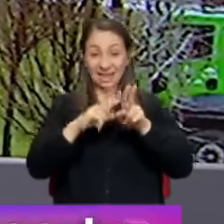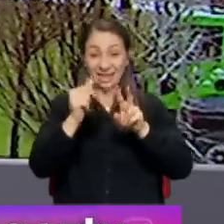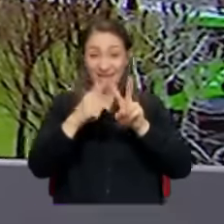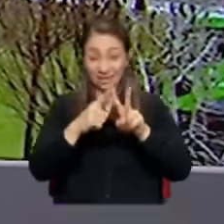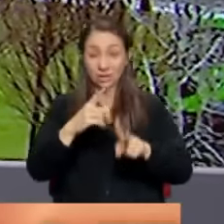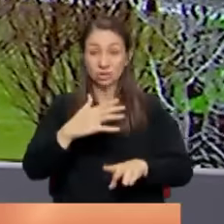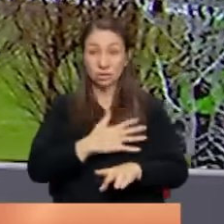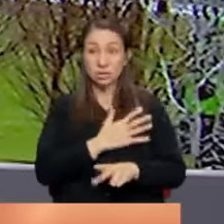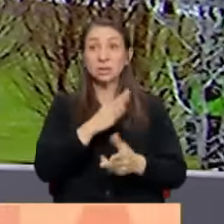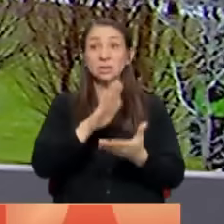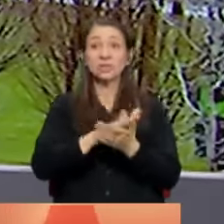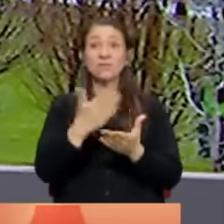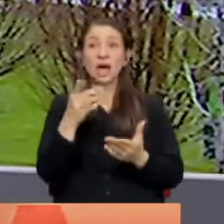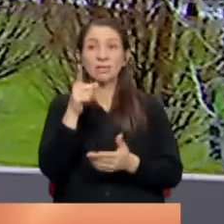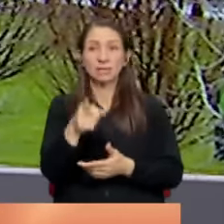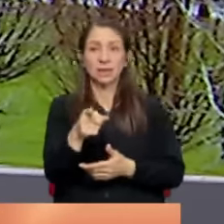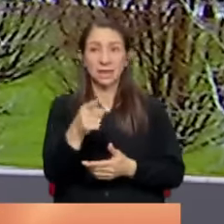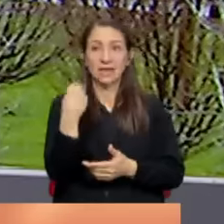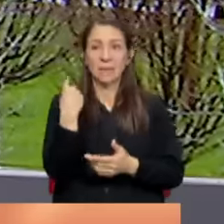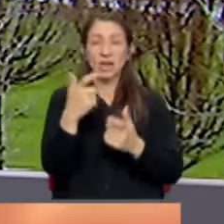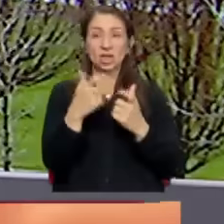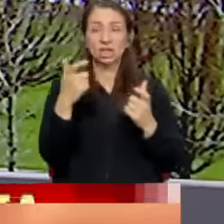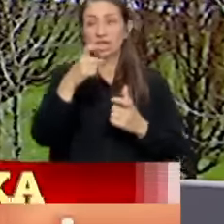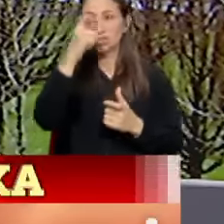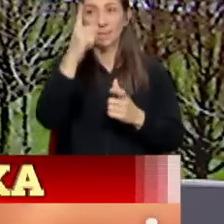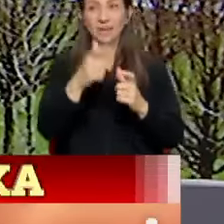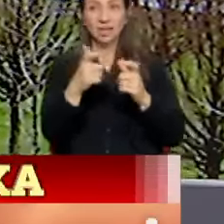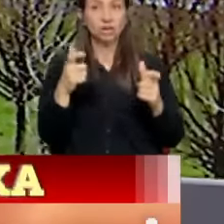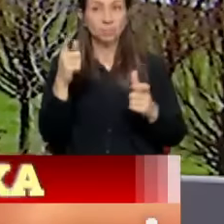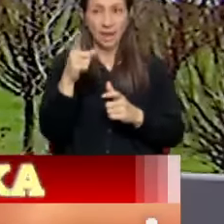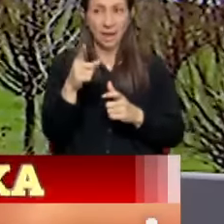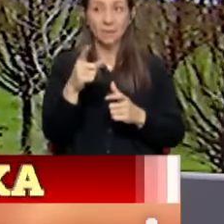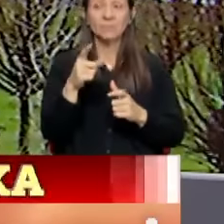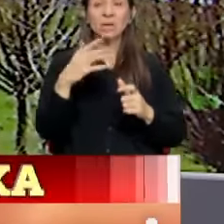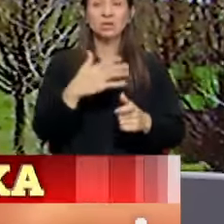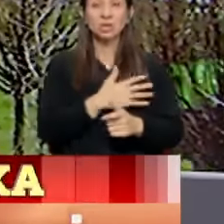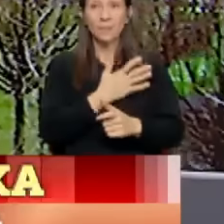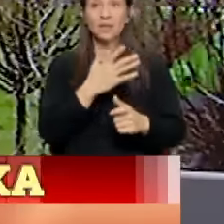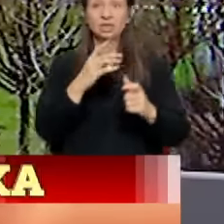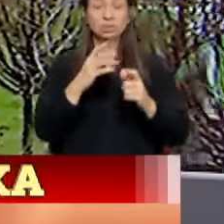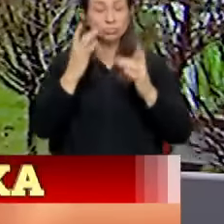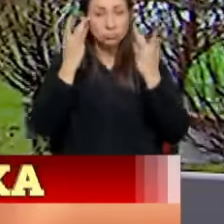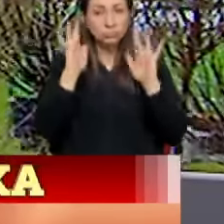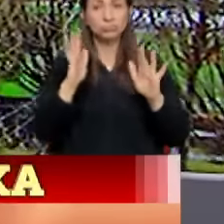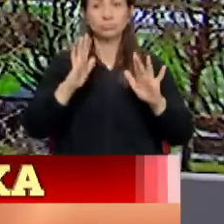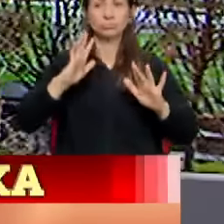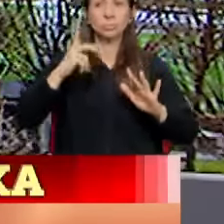Partisi'nden istifa etti. Yeni bir gelişme, sıcak bir gelişme. Cumhuriyet Halk Partisi çağdaş